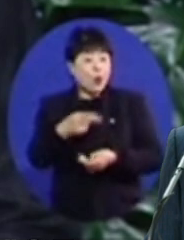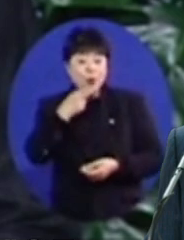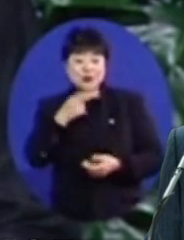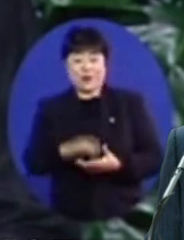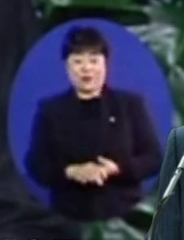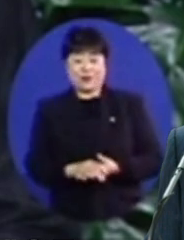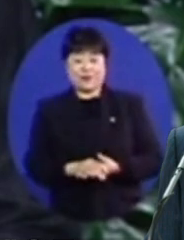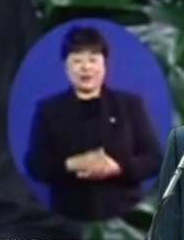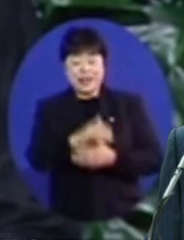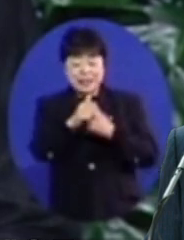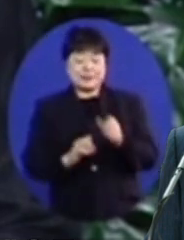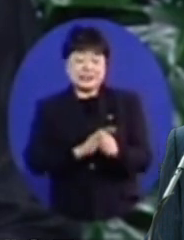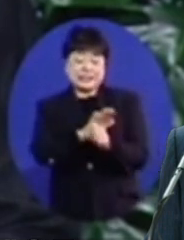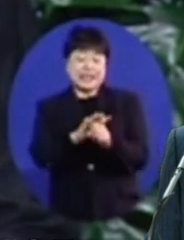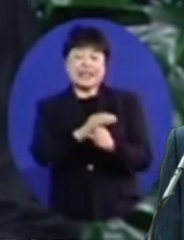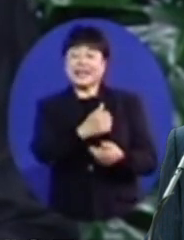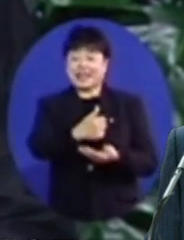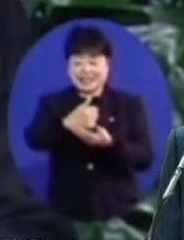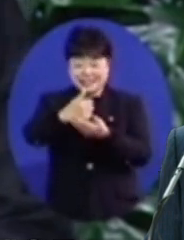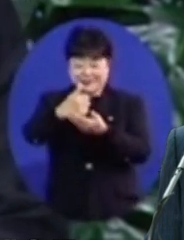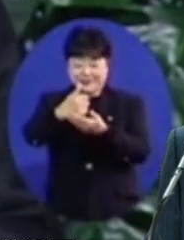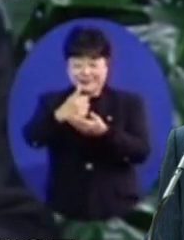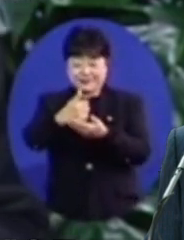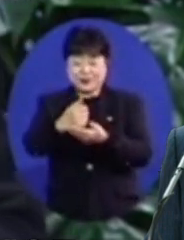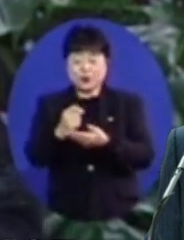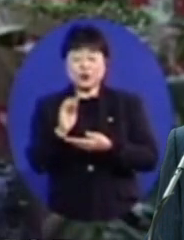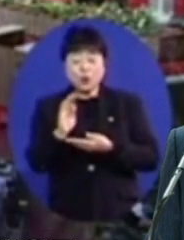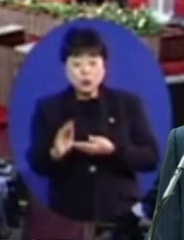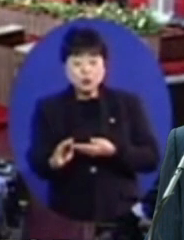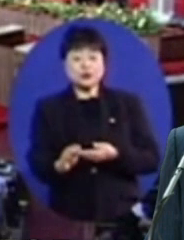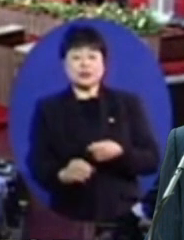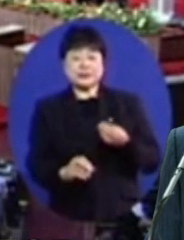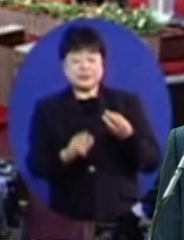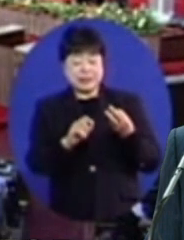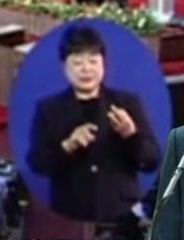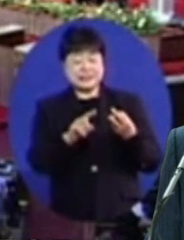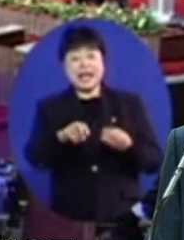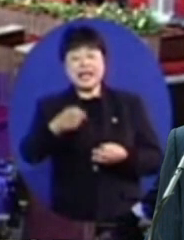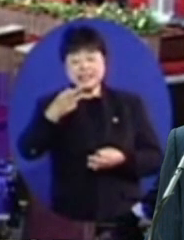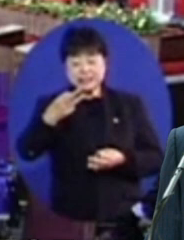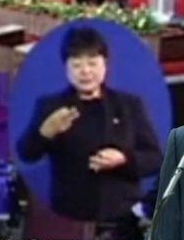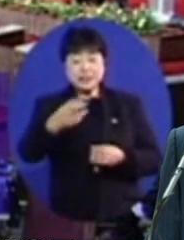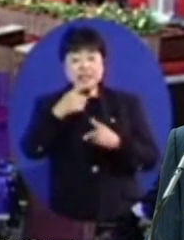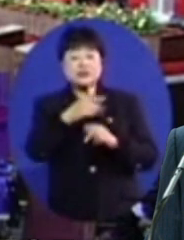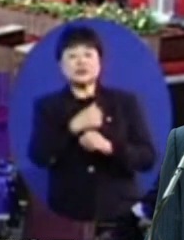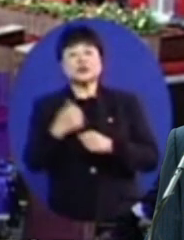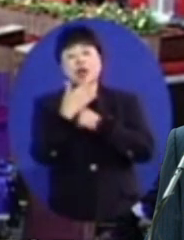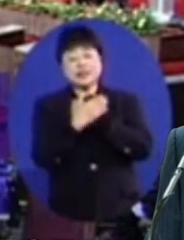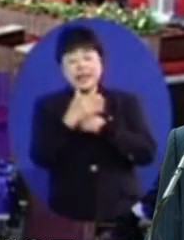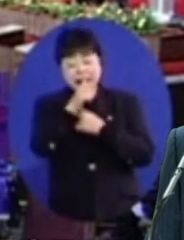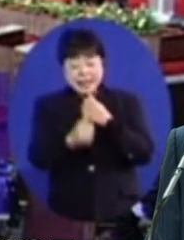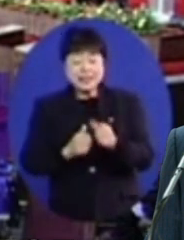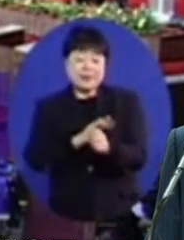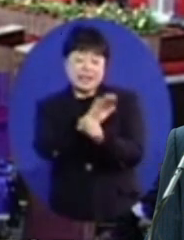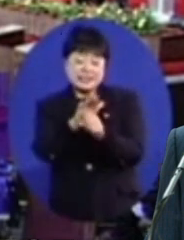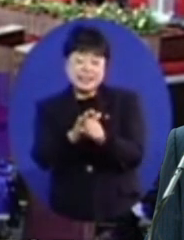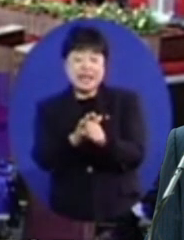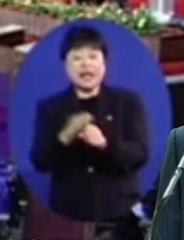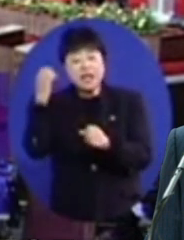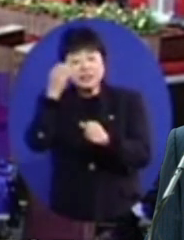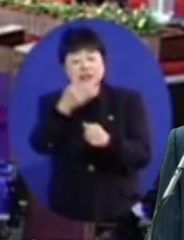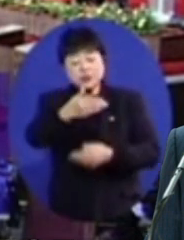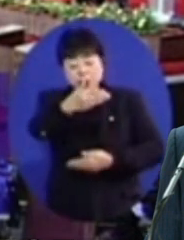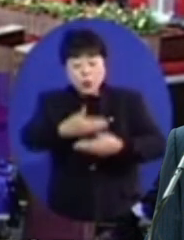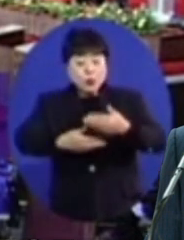우리 하나님은 사랑의 하나님이신 것입니다 고린도후서 13장 13절에 주 예수 그리스도의 은혜와 하나님의 사랑과